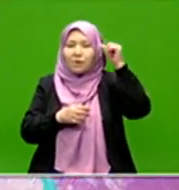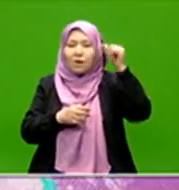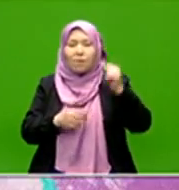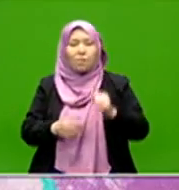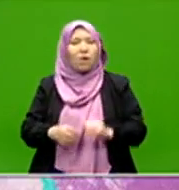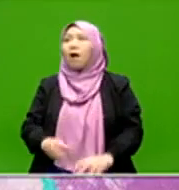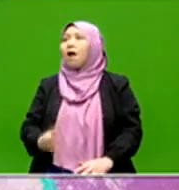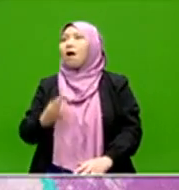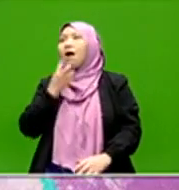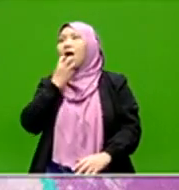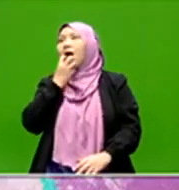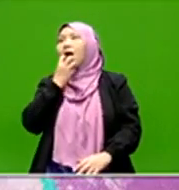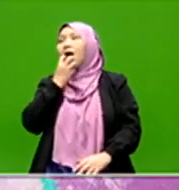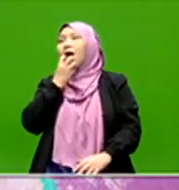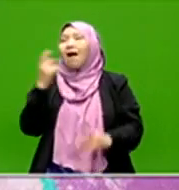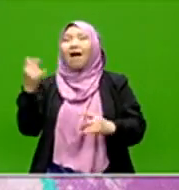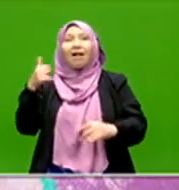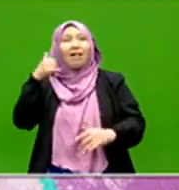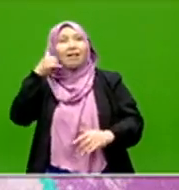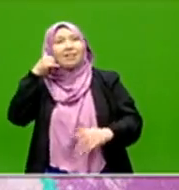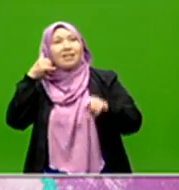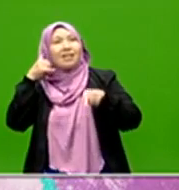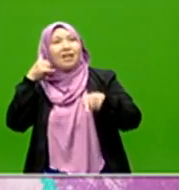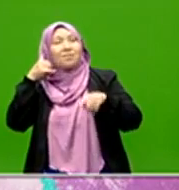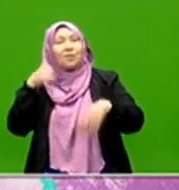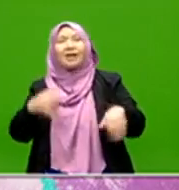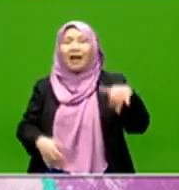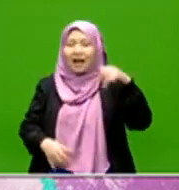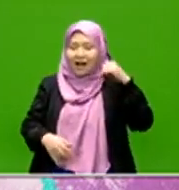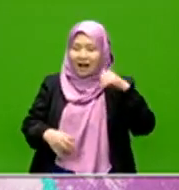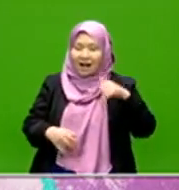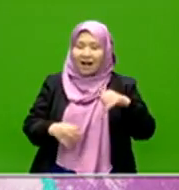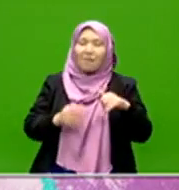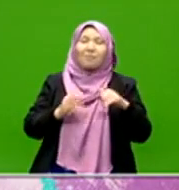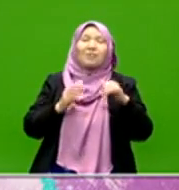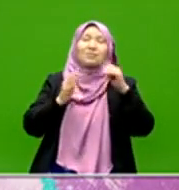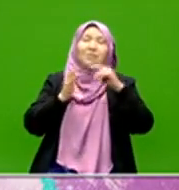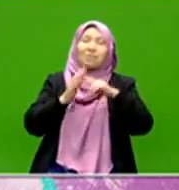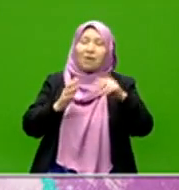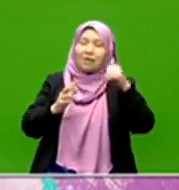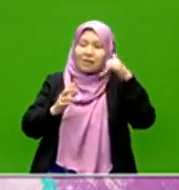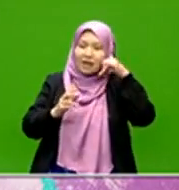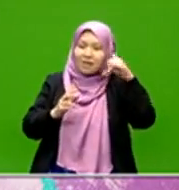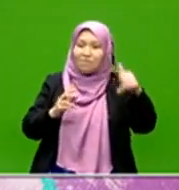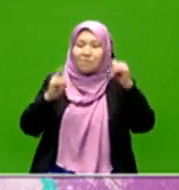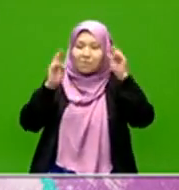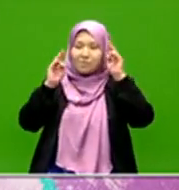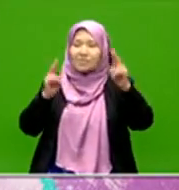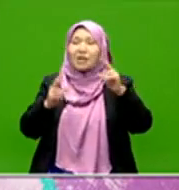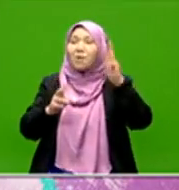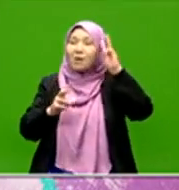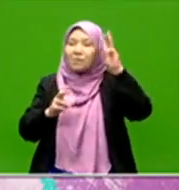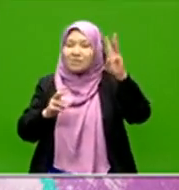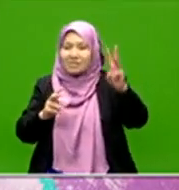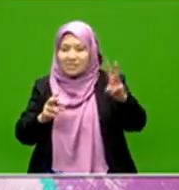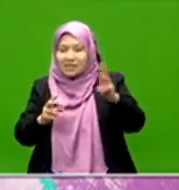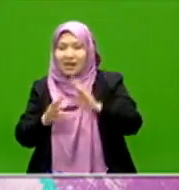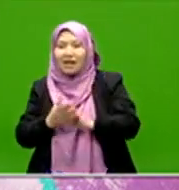Waalaikumsalam. Allahuakbar. Masya-Allah, masya-Allah, masya-Allah. Satid. Allah, ya, berada di mana